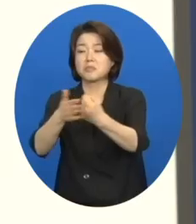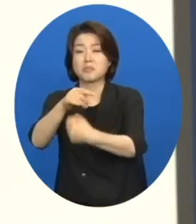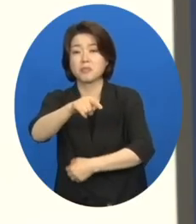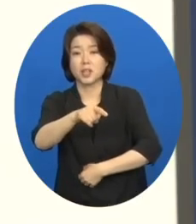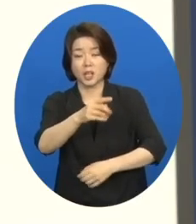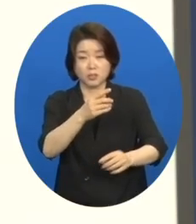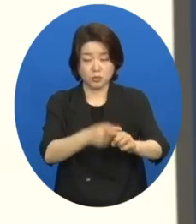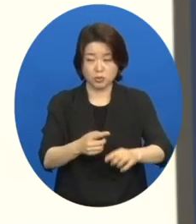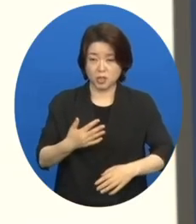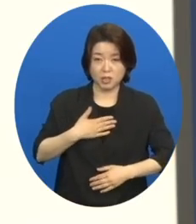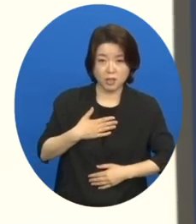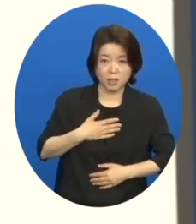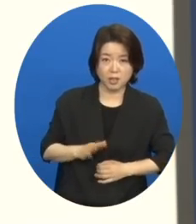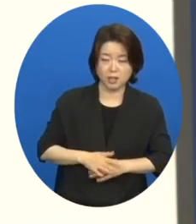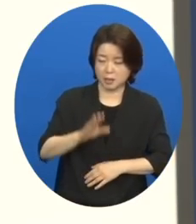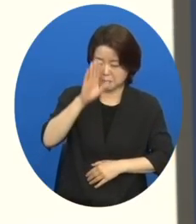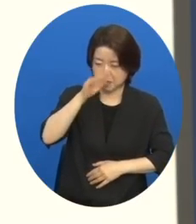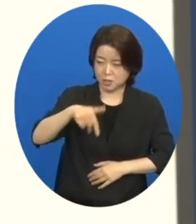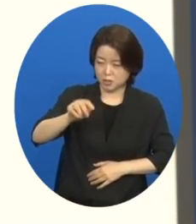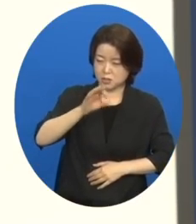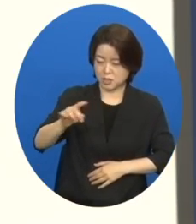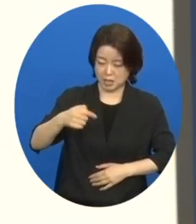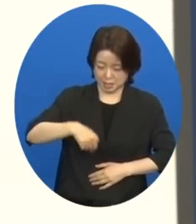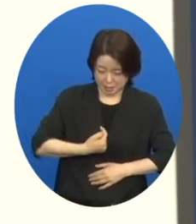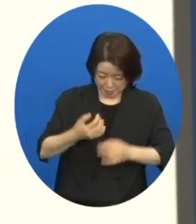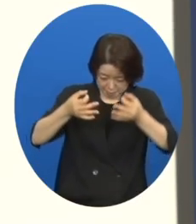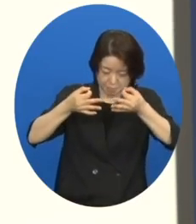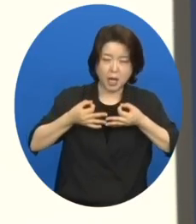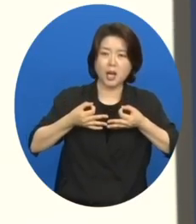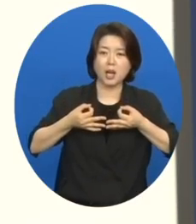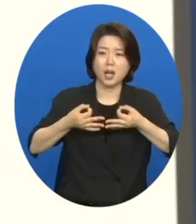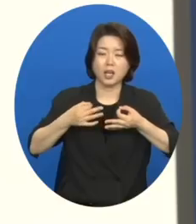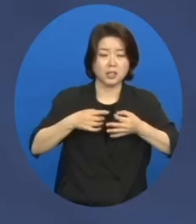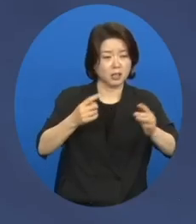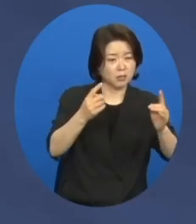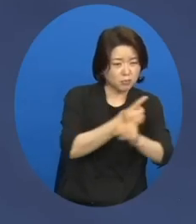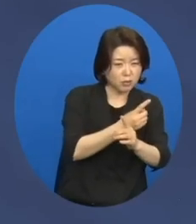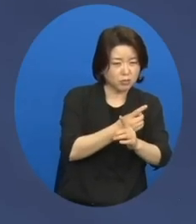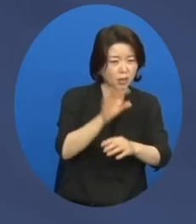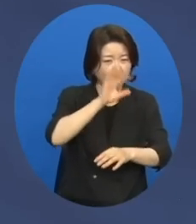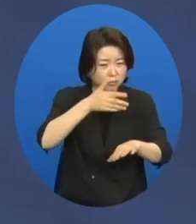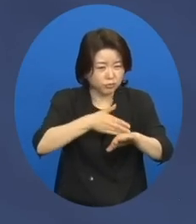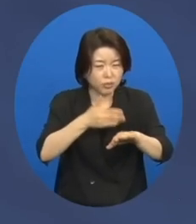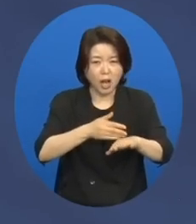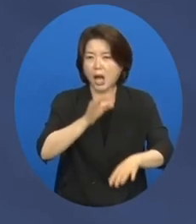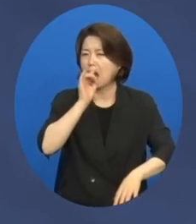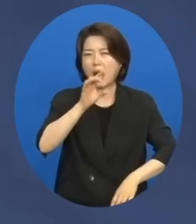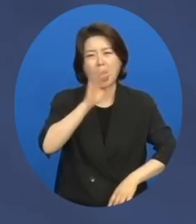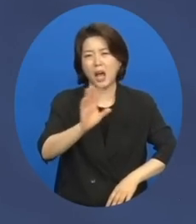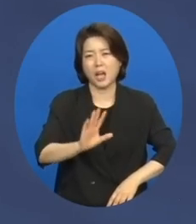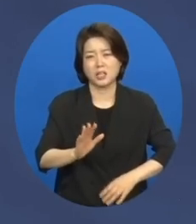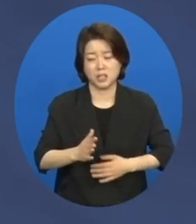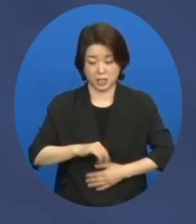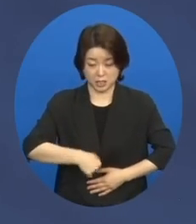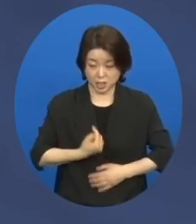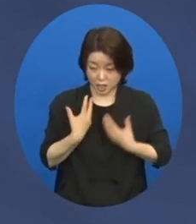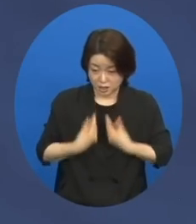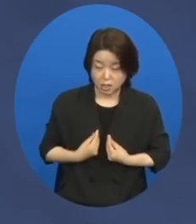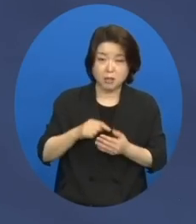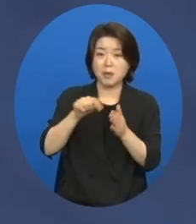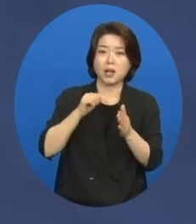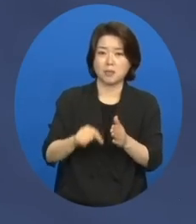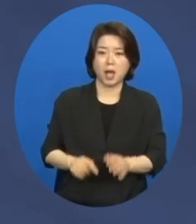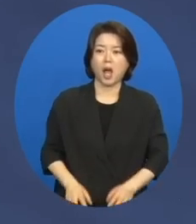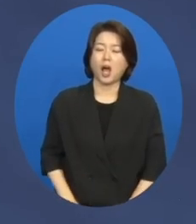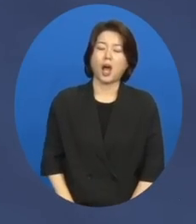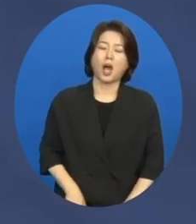저희가 얼마나 병든 자아인지를 이건 고치고 개선하고 훈련해서 될 수가 없다는 자기 절망 앞에